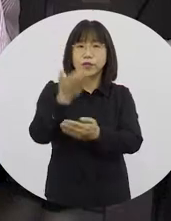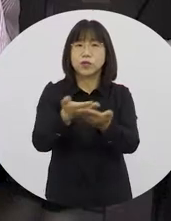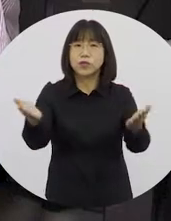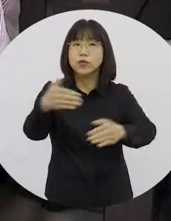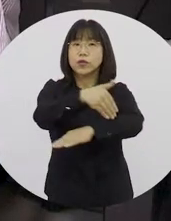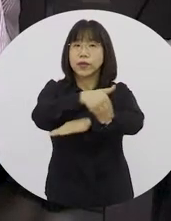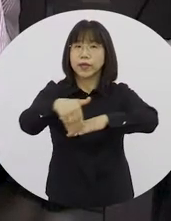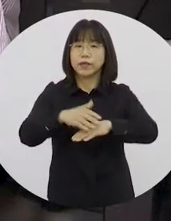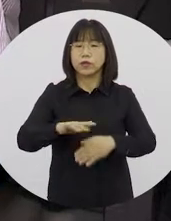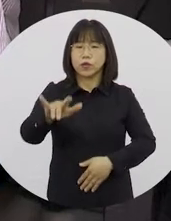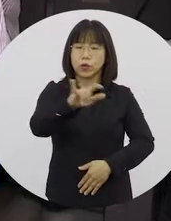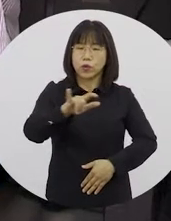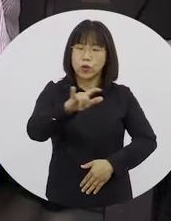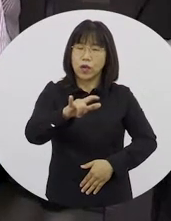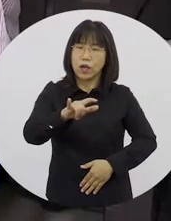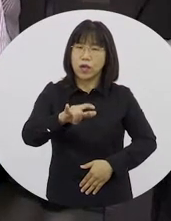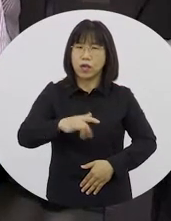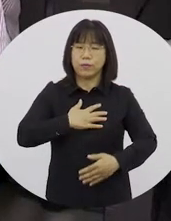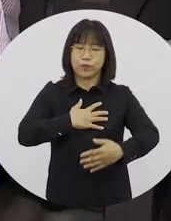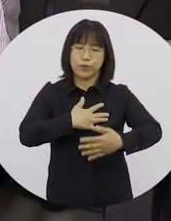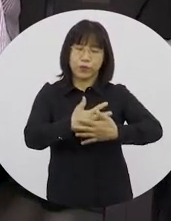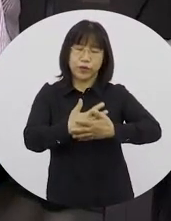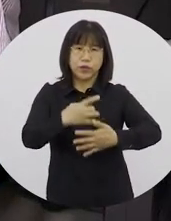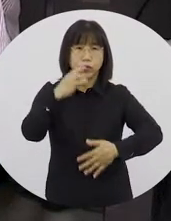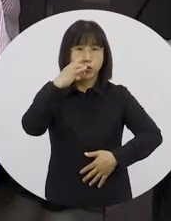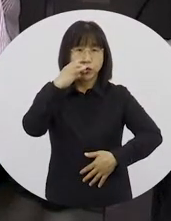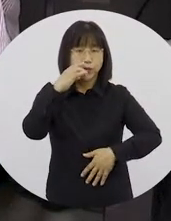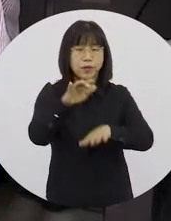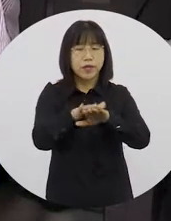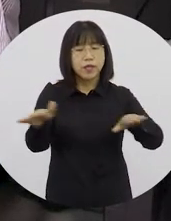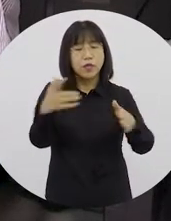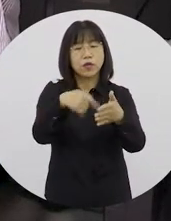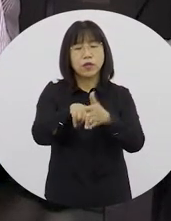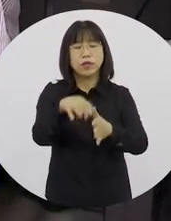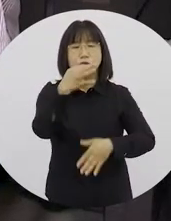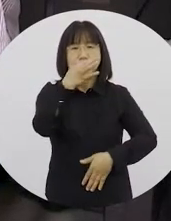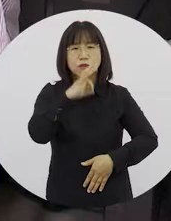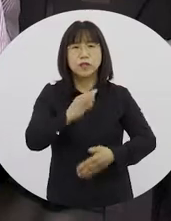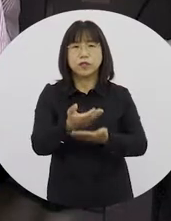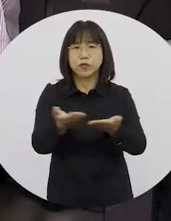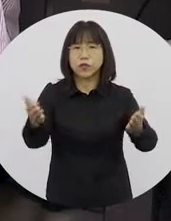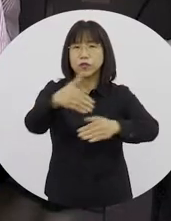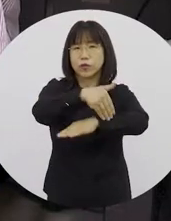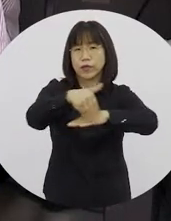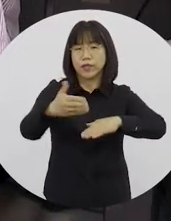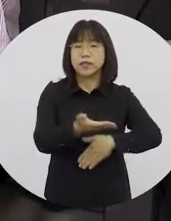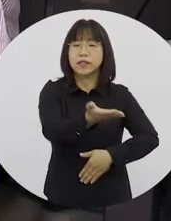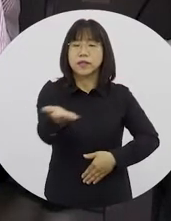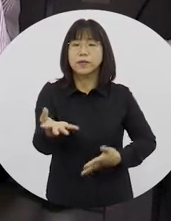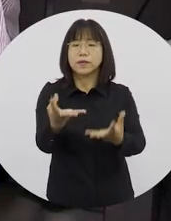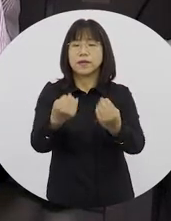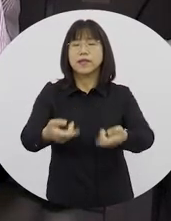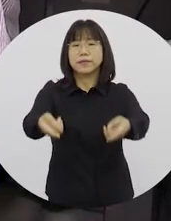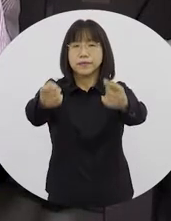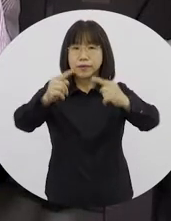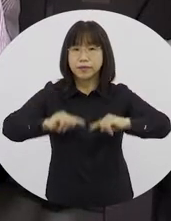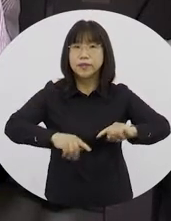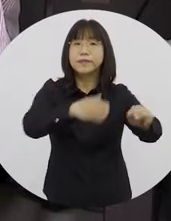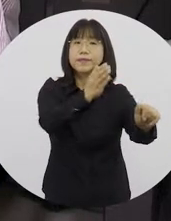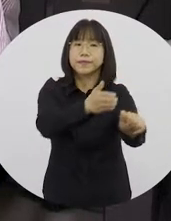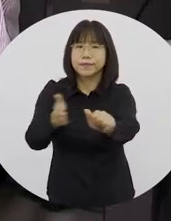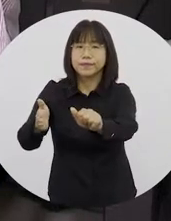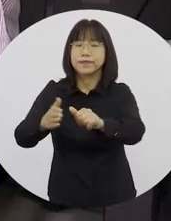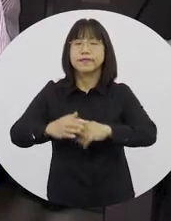코로나 1 그로 인한 시민들의 보람과 궁금증을 해소하는 데 유익한 시간이 될 예정입니다 구민 여러분들의 많은